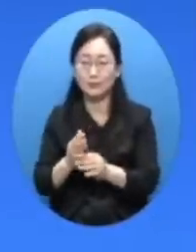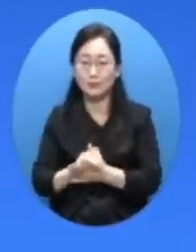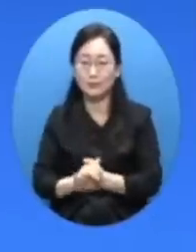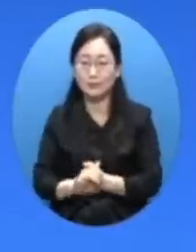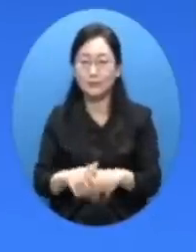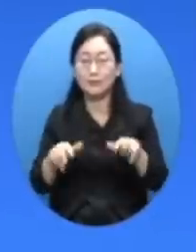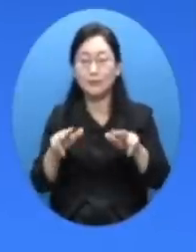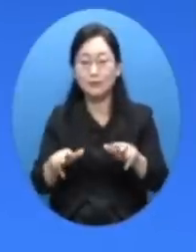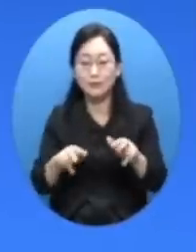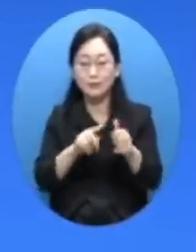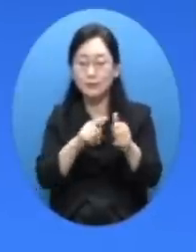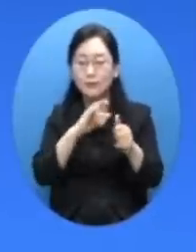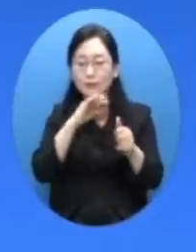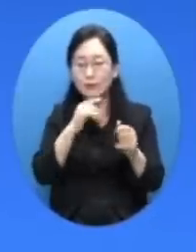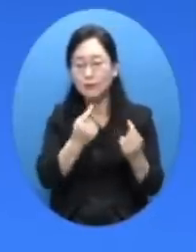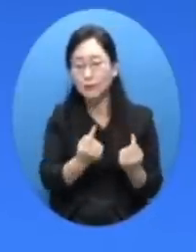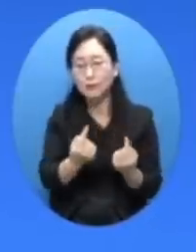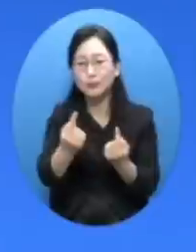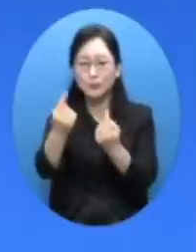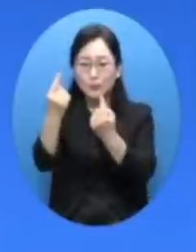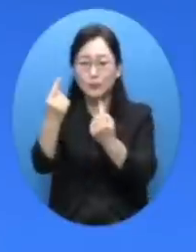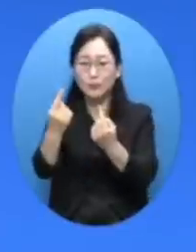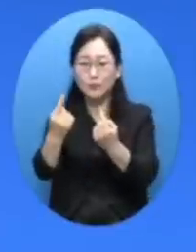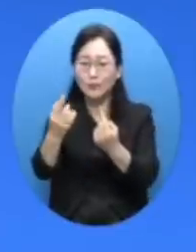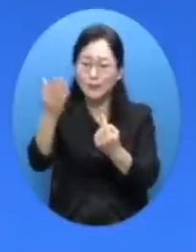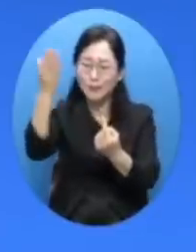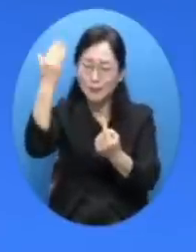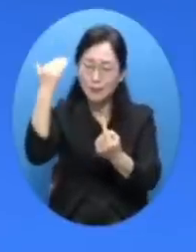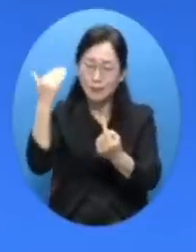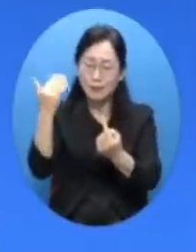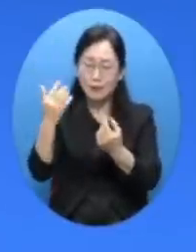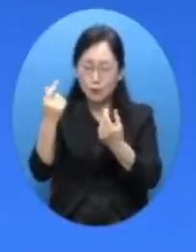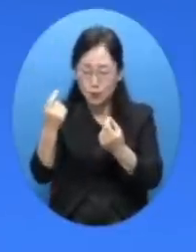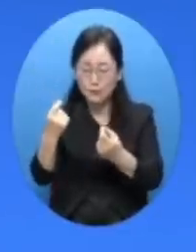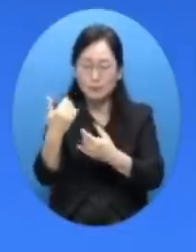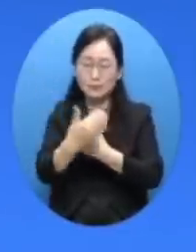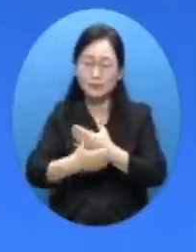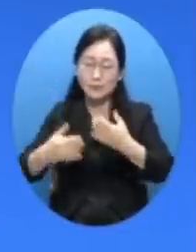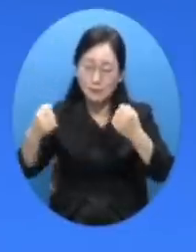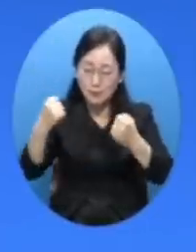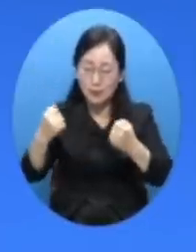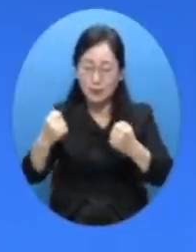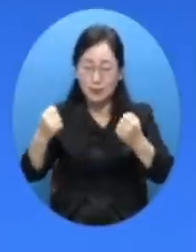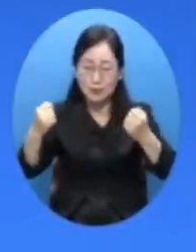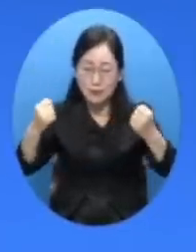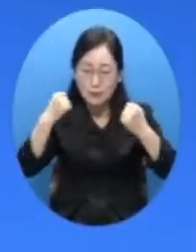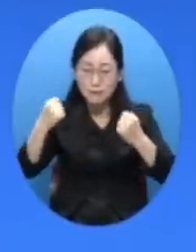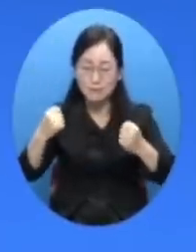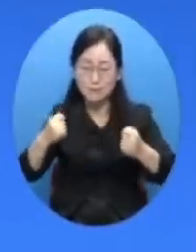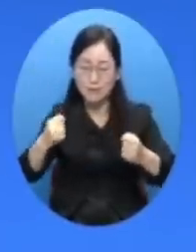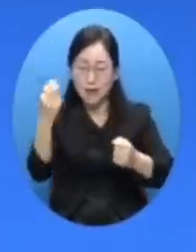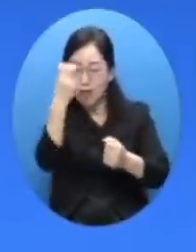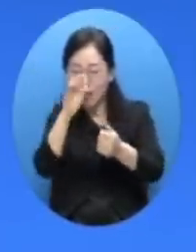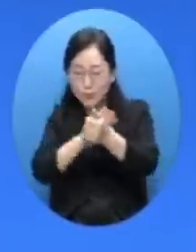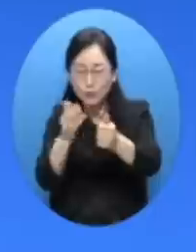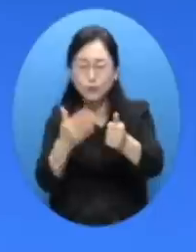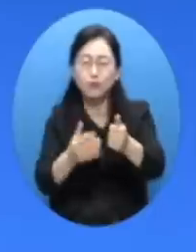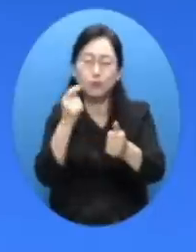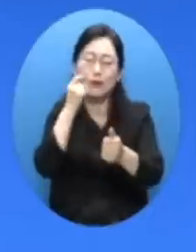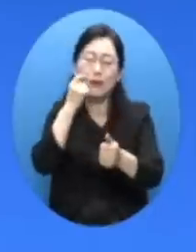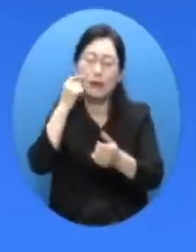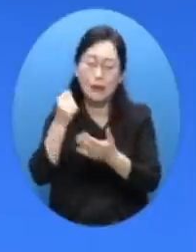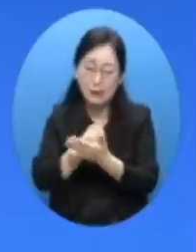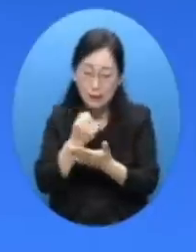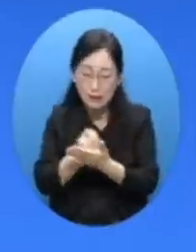지금 나이가 점점 돌아가셔서 옛날같이 건강하게 그 힘있게 잘 돌보지 못하는 것을 안타까워하시는